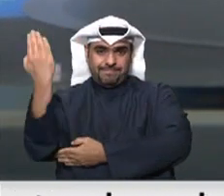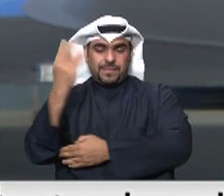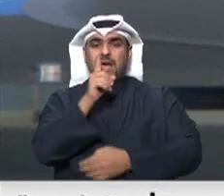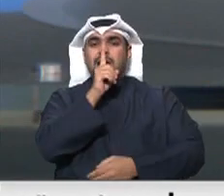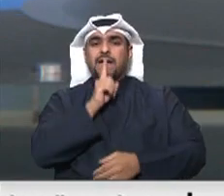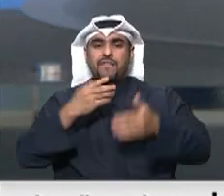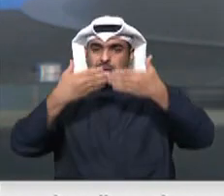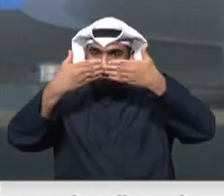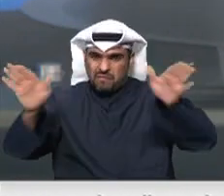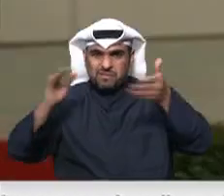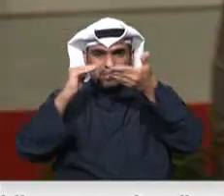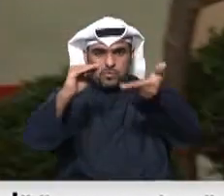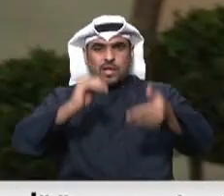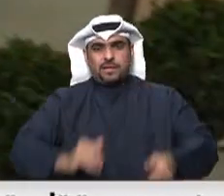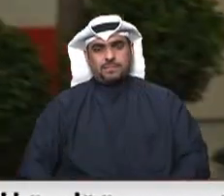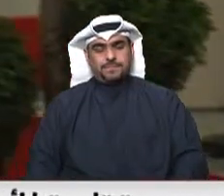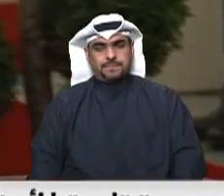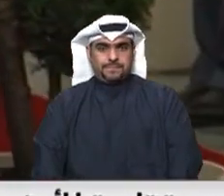المحتلة.